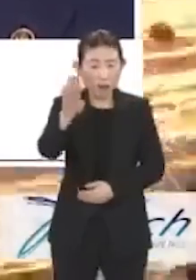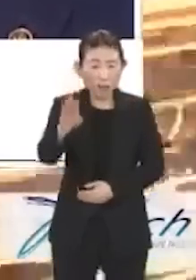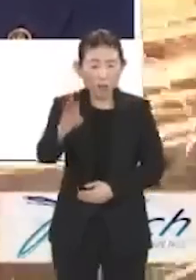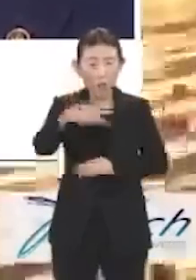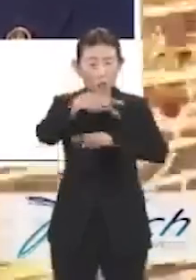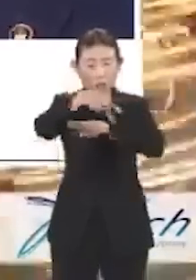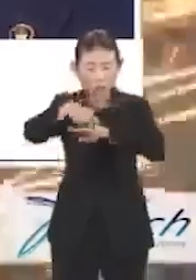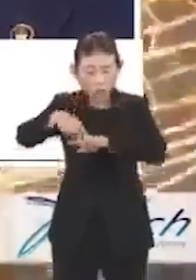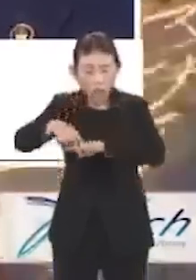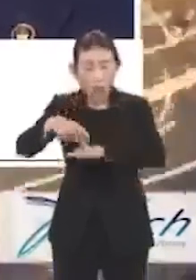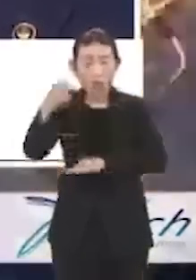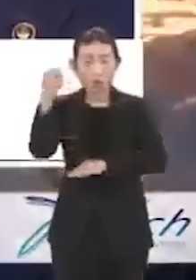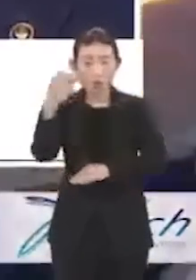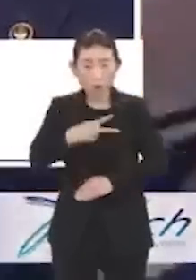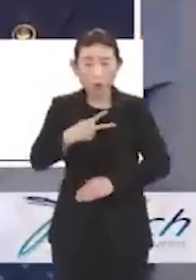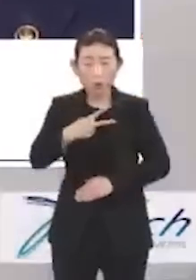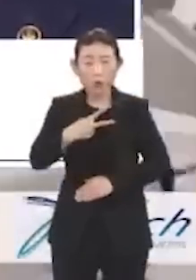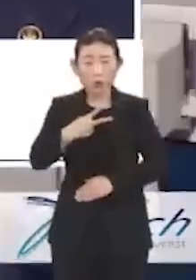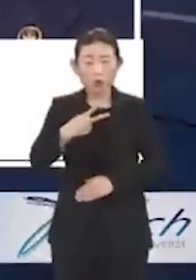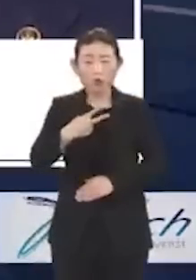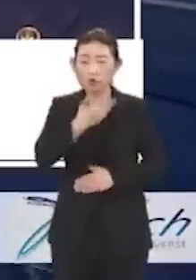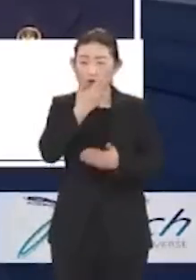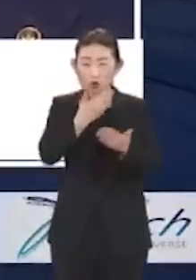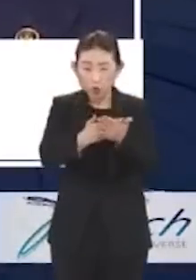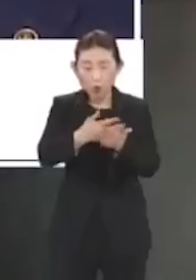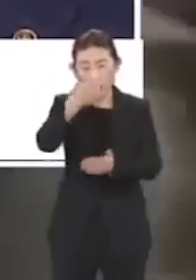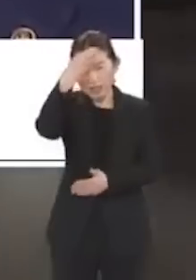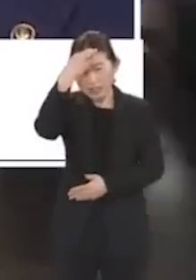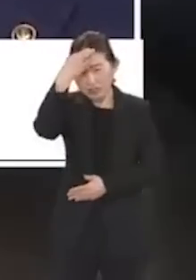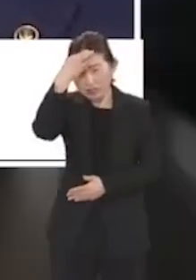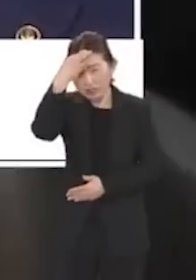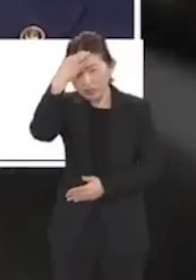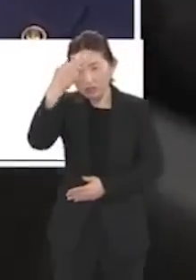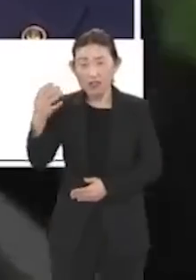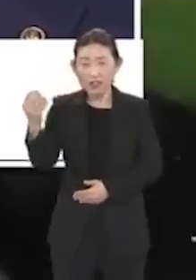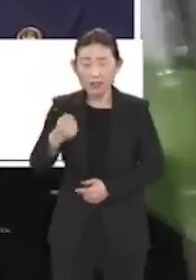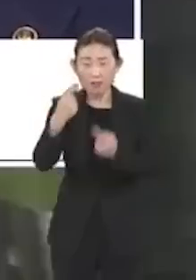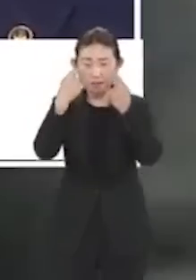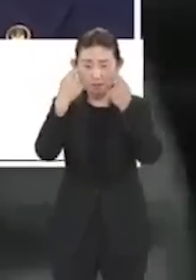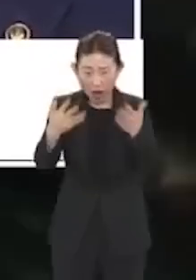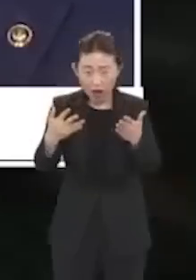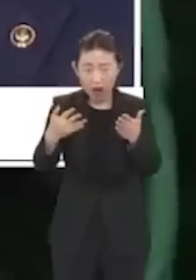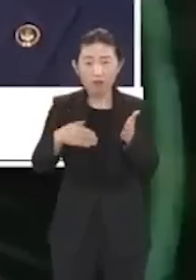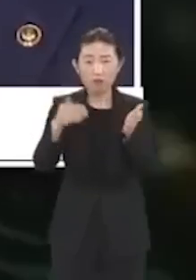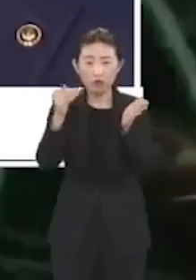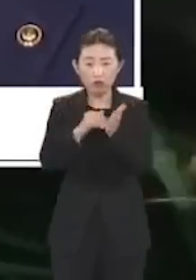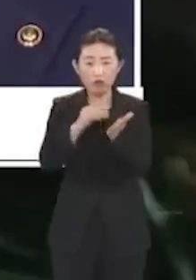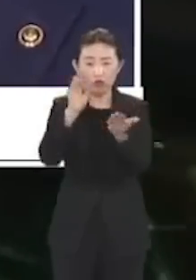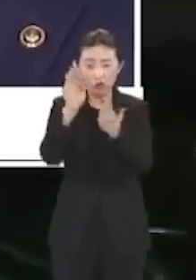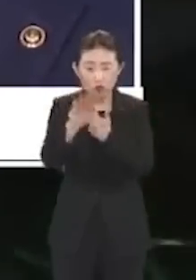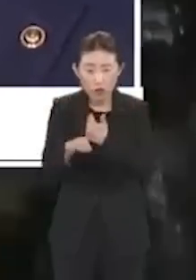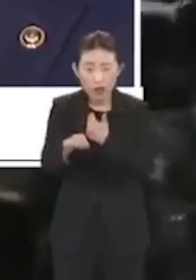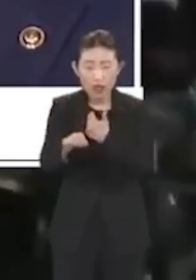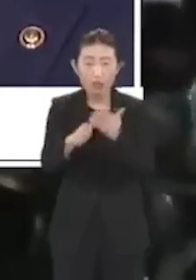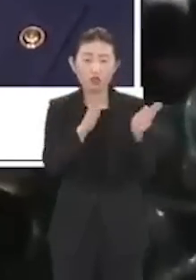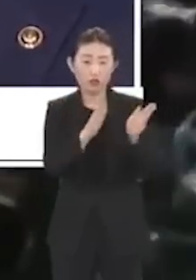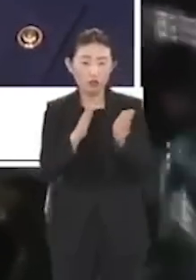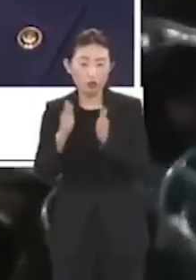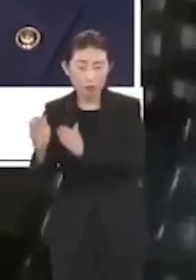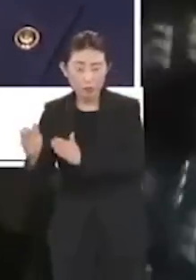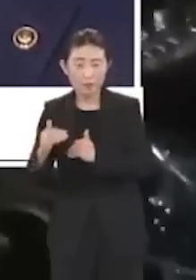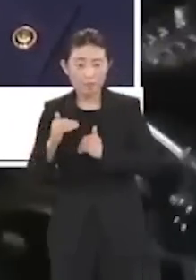설계 그리고 우리가 확보해야 될 핵심 기술들을 명확히 하고 그를 확보하기 위한